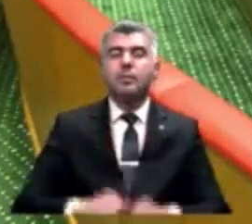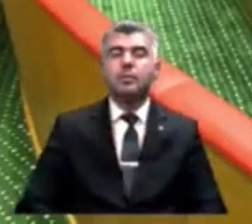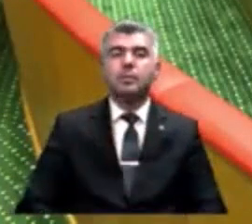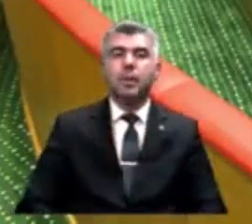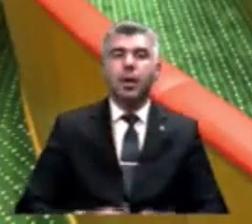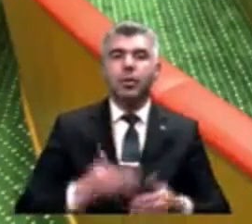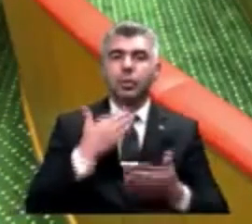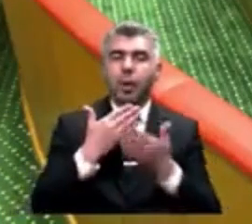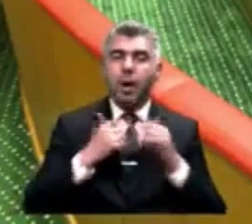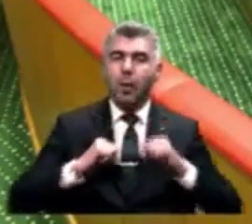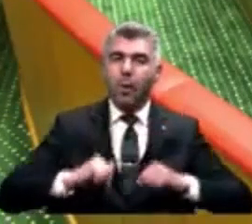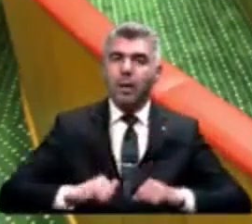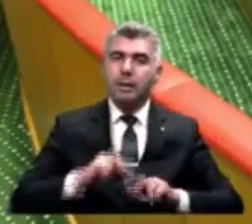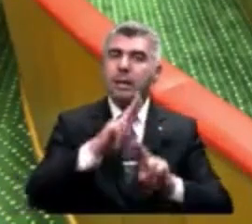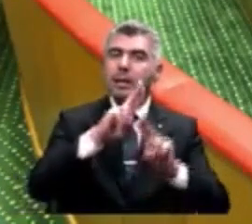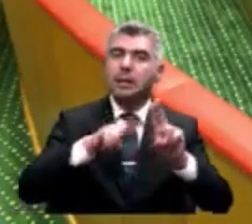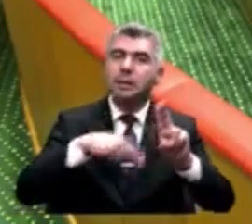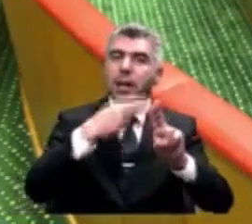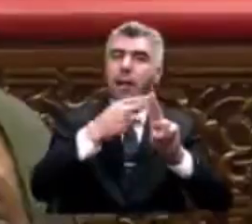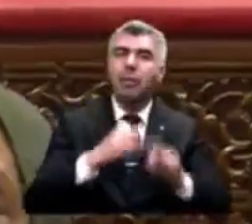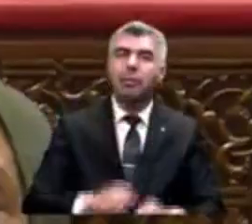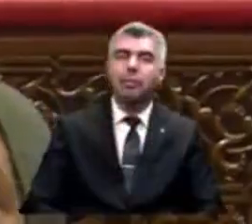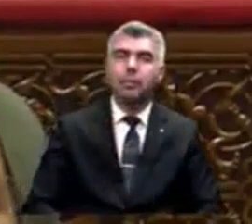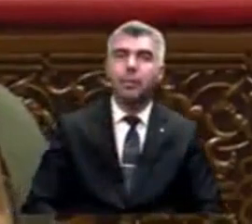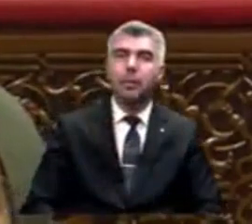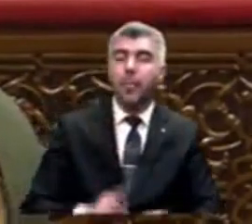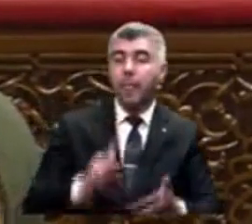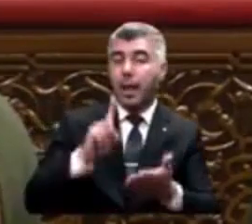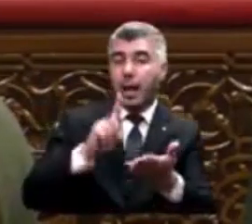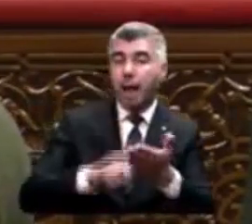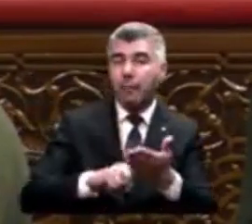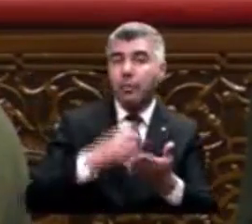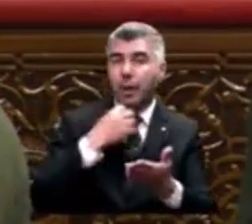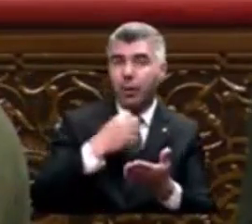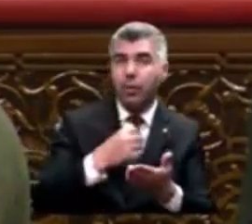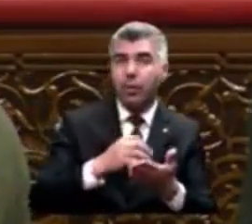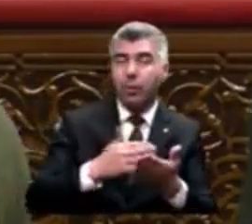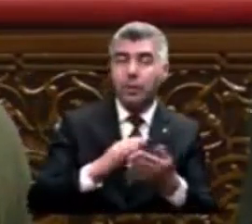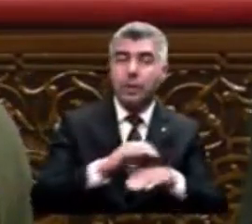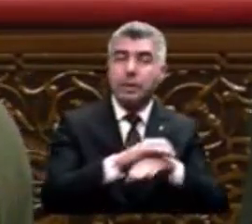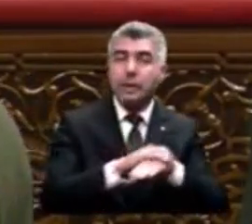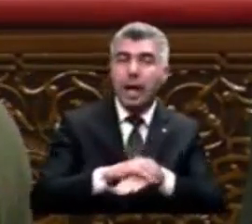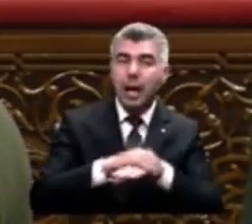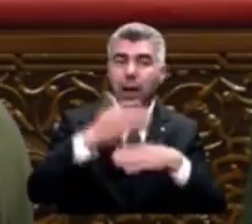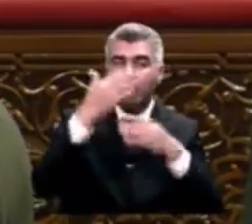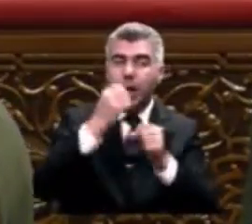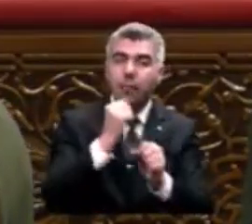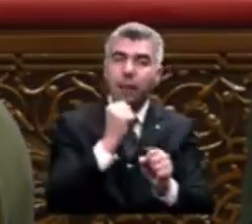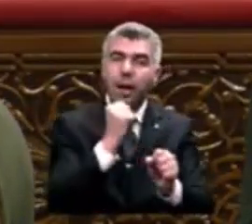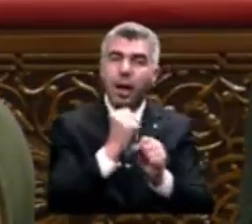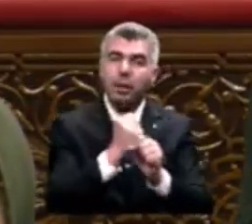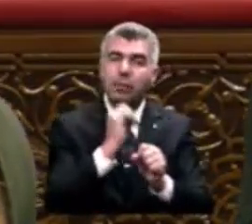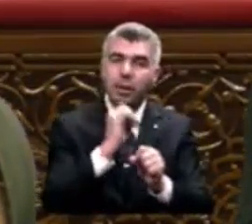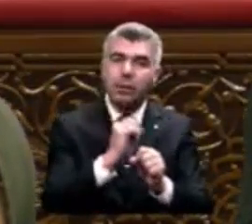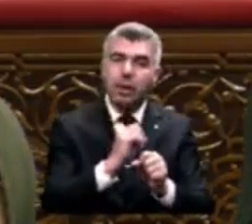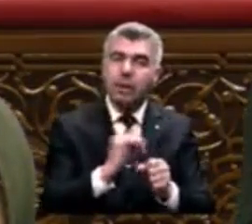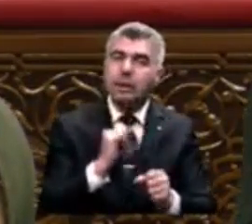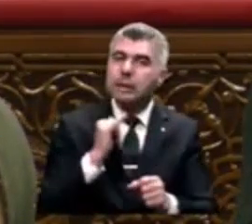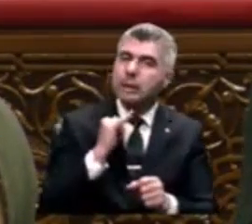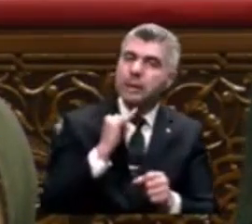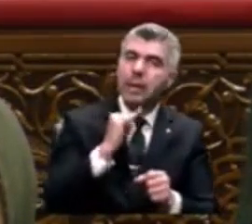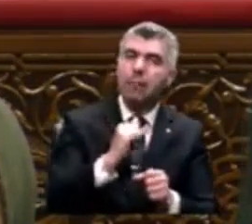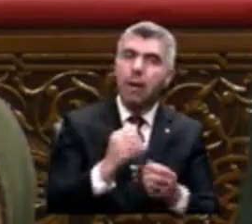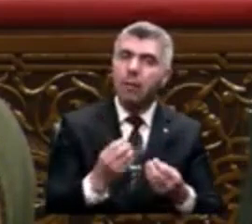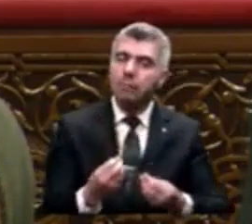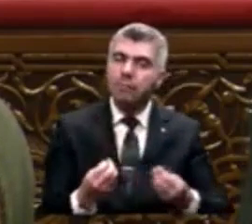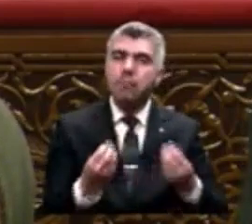السيد الوزير على الاجوبه ديالكم، وبالتالي لابد أن نؤكد على أن مواقف الاتحاد العام الشغالي المغرب هي مواقف ثابتة،